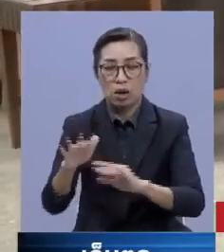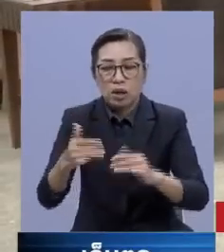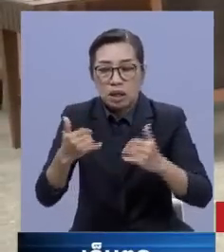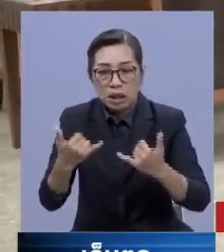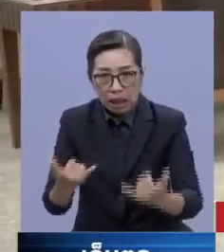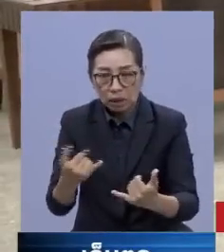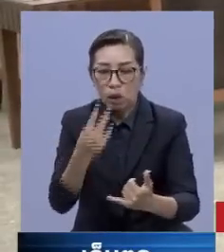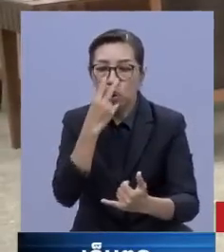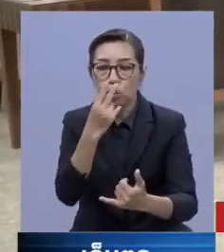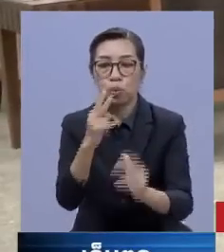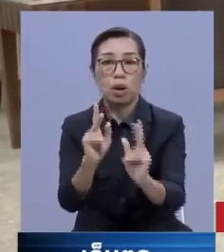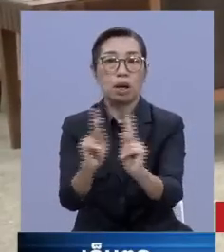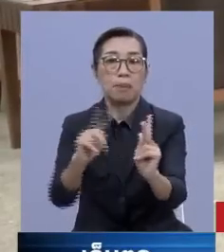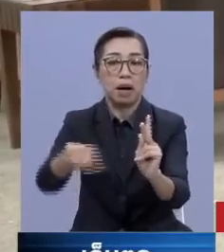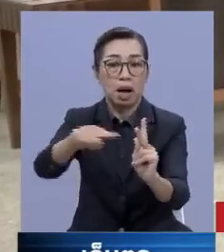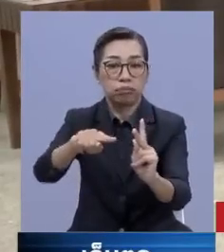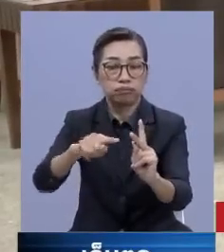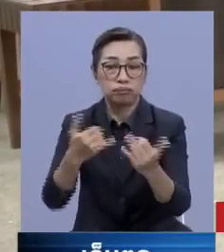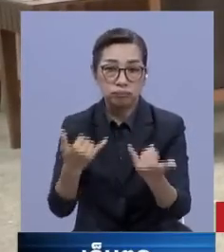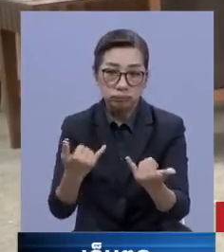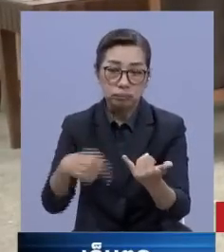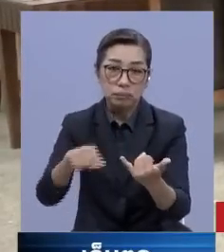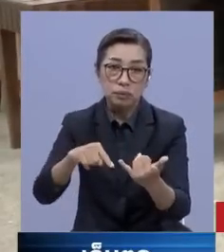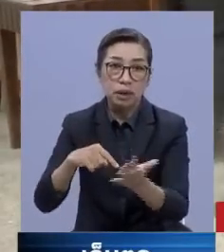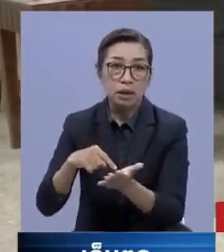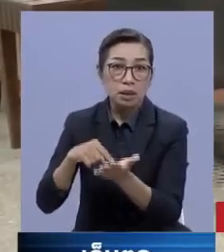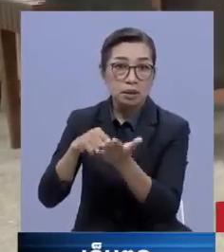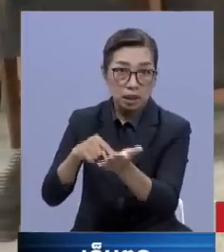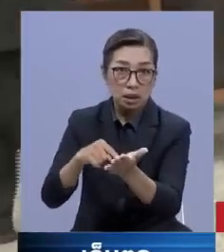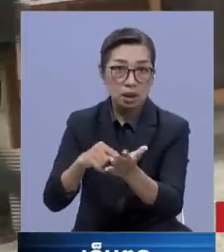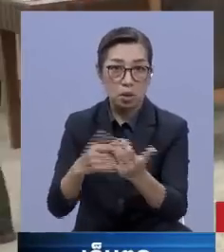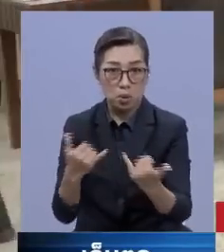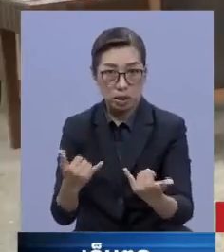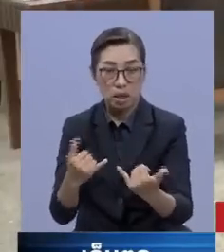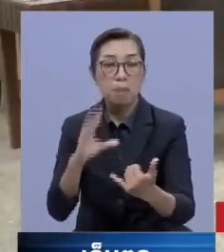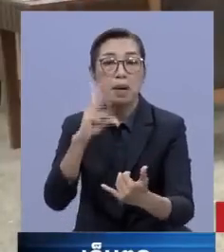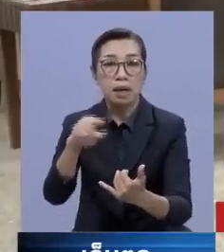ก็ขึ้นอยู่กับกรรมธิการนะคะว่าจะมีการเสนอเข้าสู่ที่ประชุมสภากรุงเทพมหานครเมื่อไหร่ค่ะ